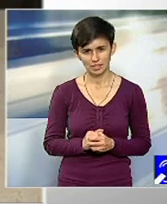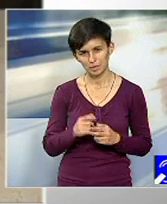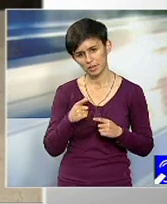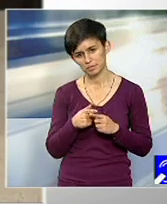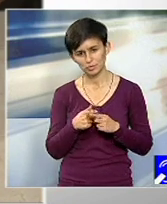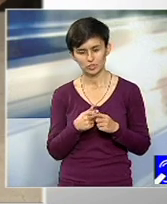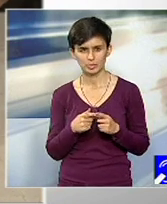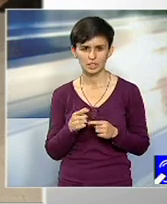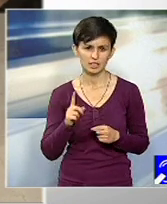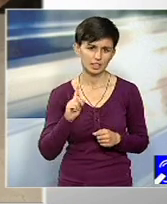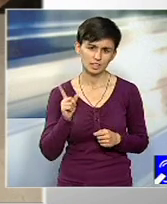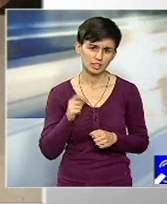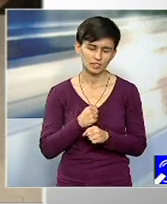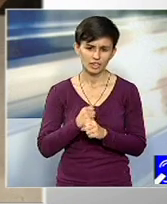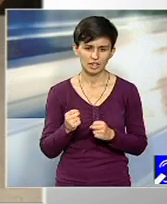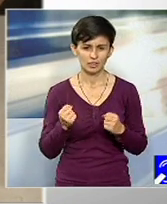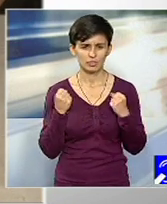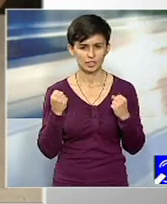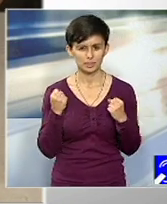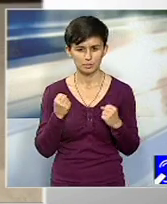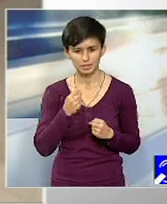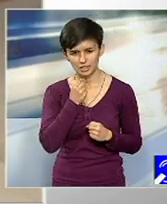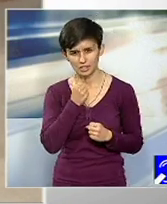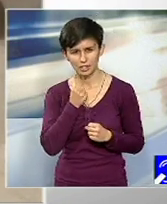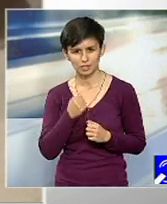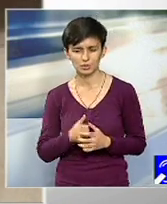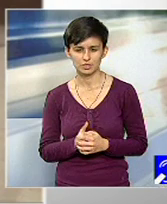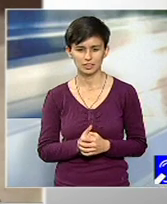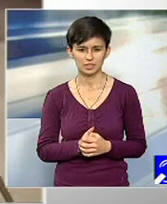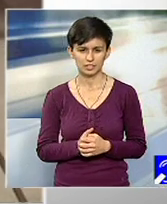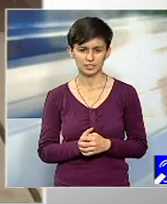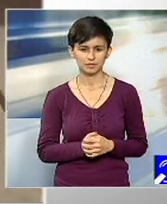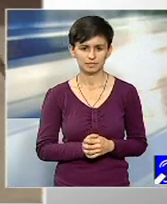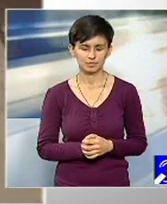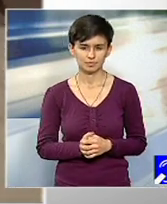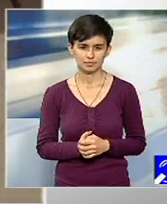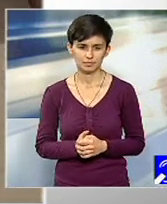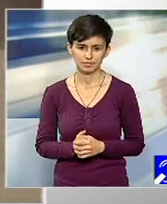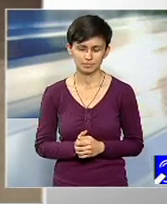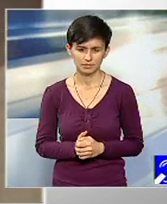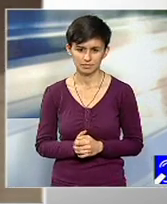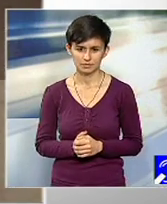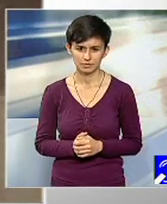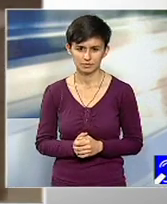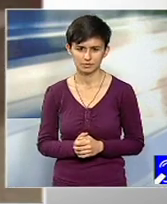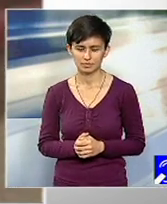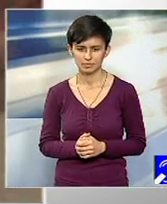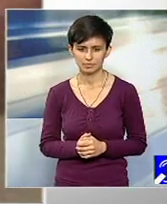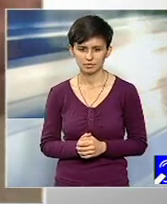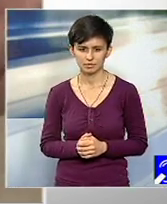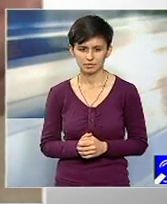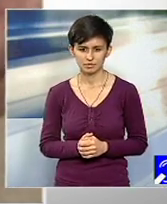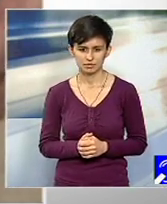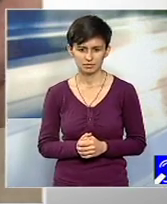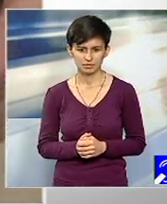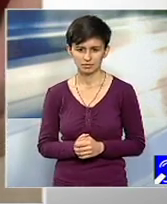Jumătate, ca să nu fie aroma prea puternică. Bun. Și acum vrei polonicul înapoi? Da.